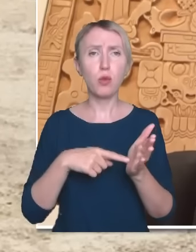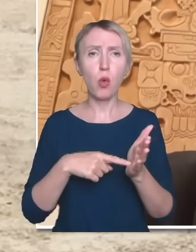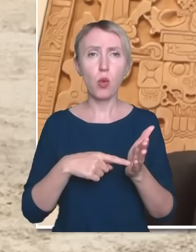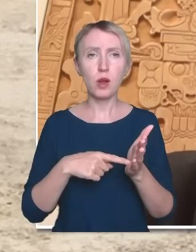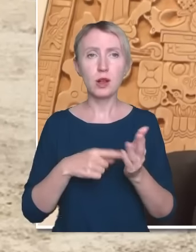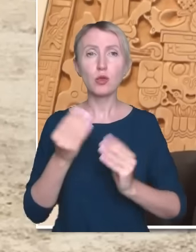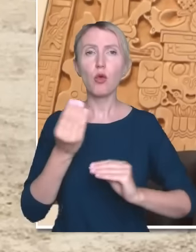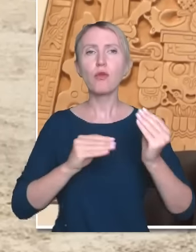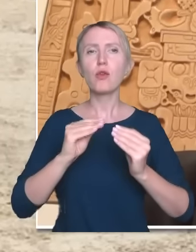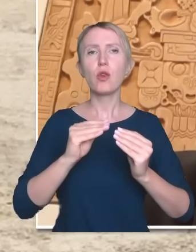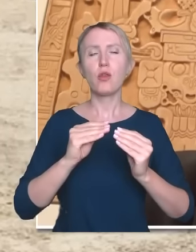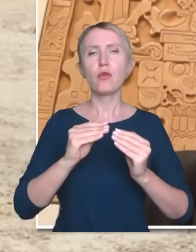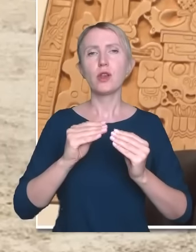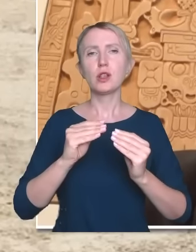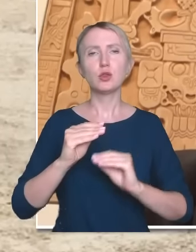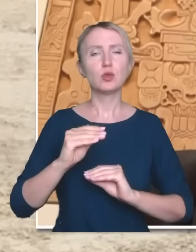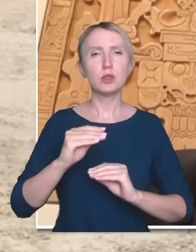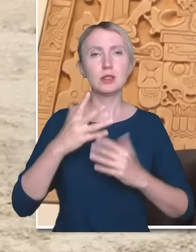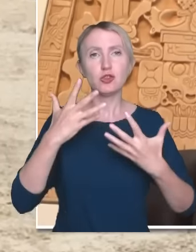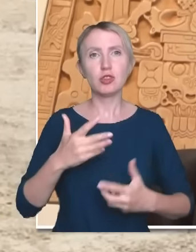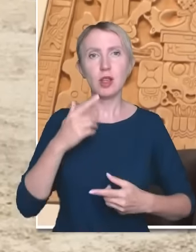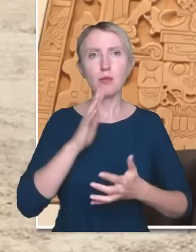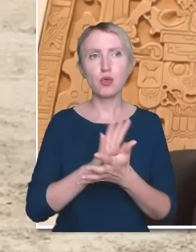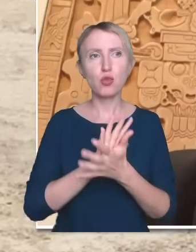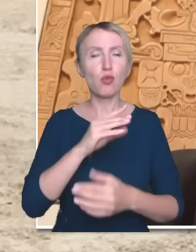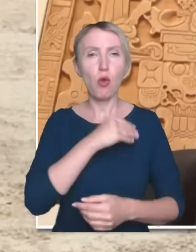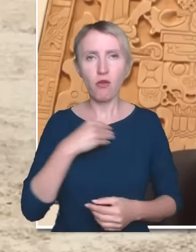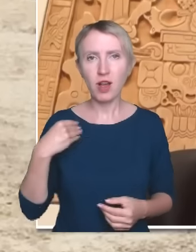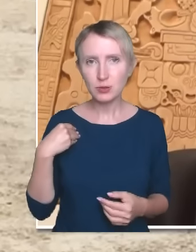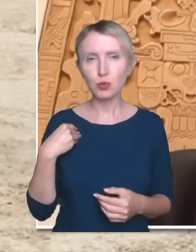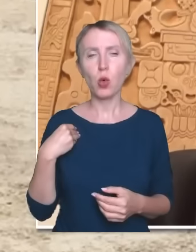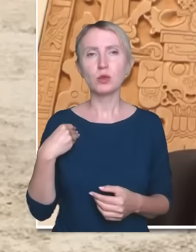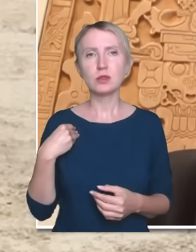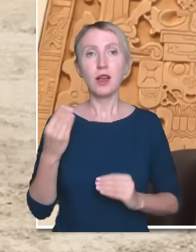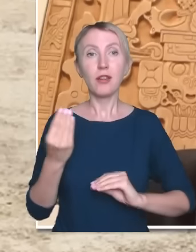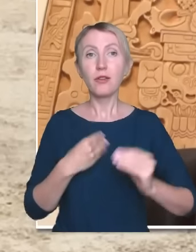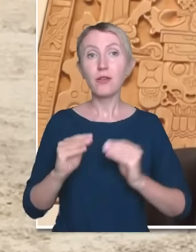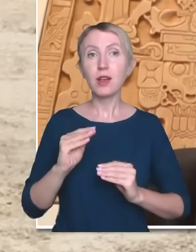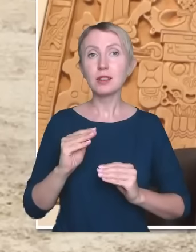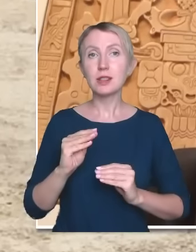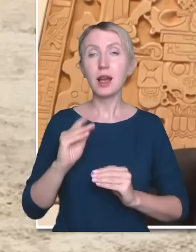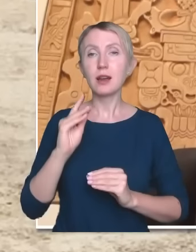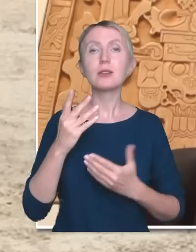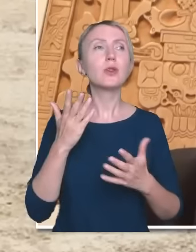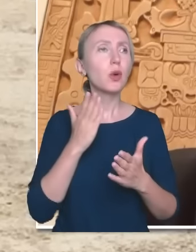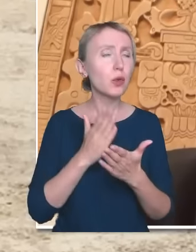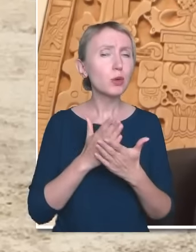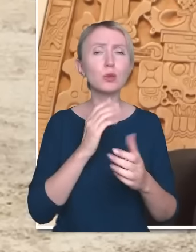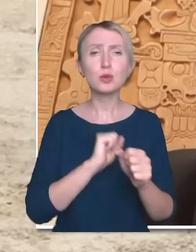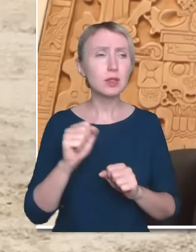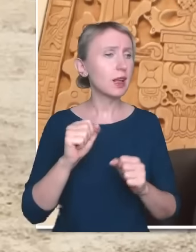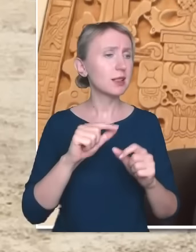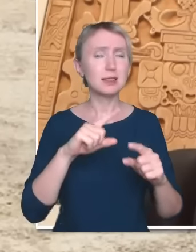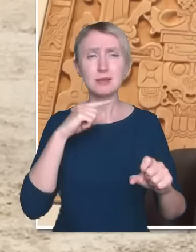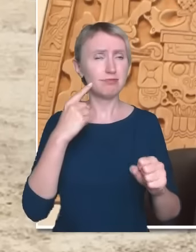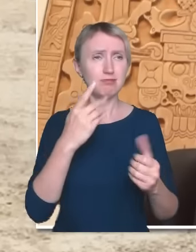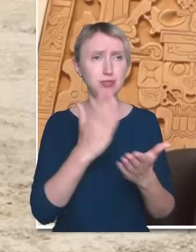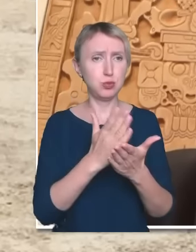rząd wielkości większych zdolności produkcyjnych tutaj u nas w kraju, w Polsce, są. One są i na stole, są